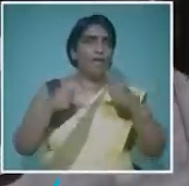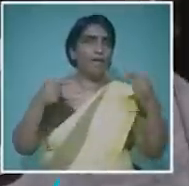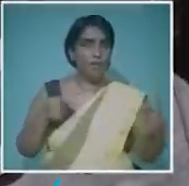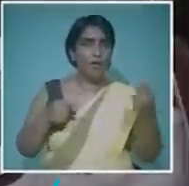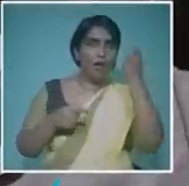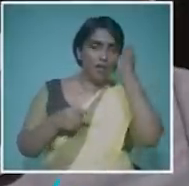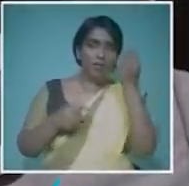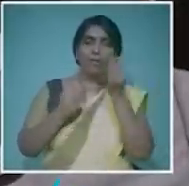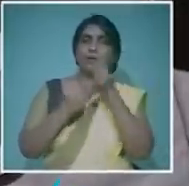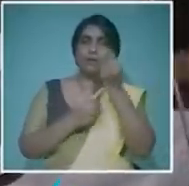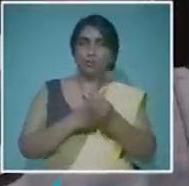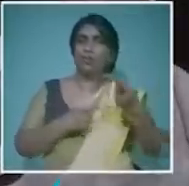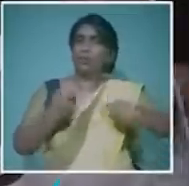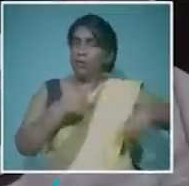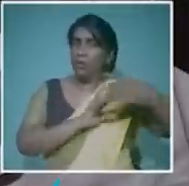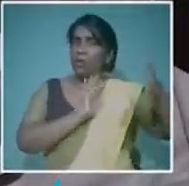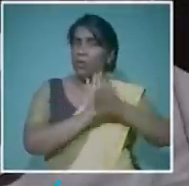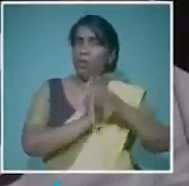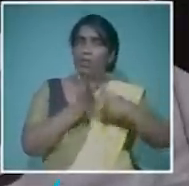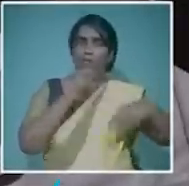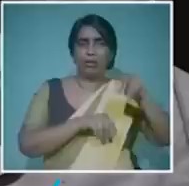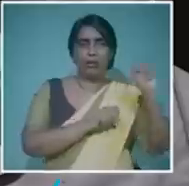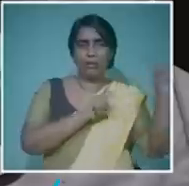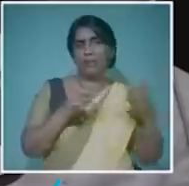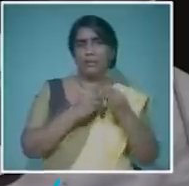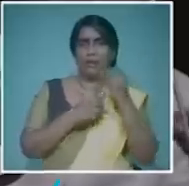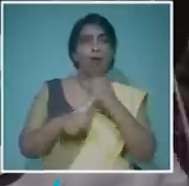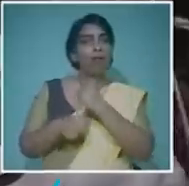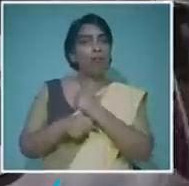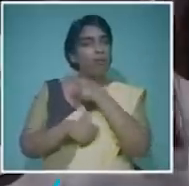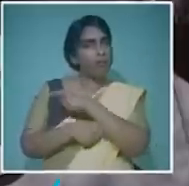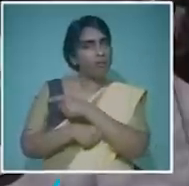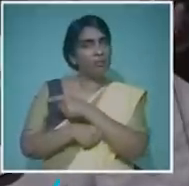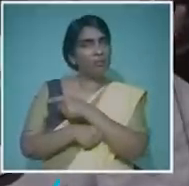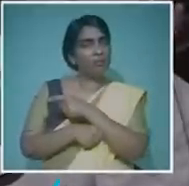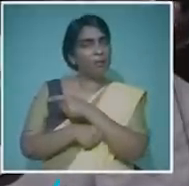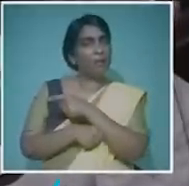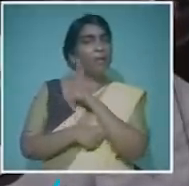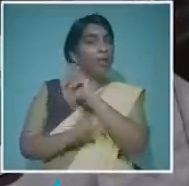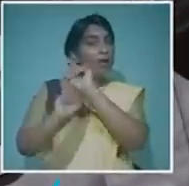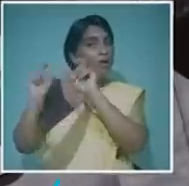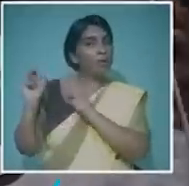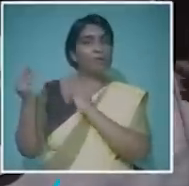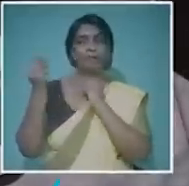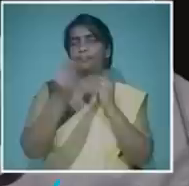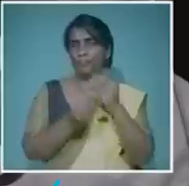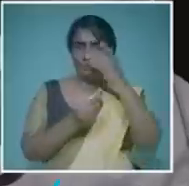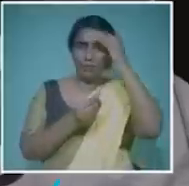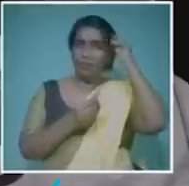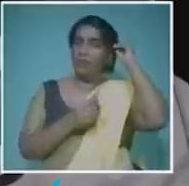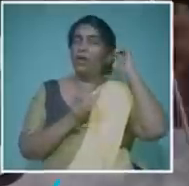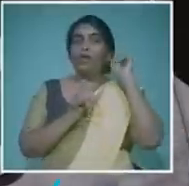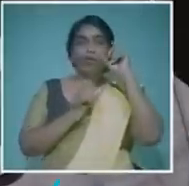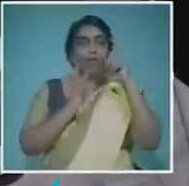යෝජනා දෙනවා විපක්ෂයේ ඒගොල්ලොත් එක්ක ඉන්න දේශපාලන පක්ෂ ටිකට. ආණ්ඩු පක්ෂයෙන් දෙනවා ඒගොල්ලෝ හිතර ටිකට. දැන් මෙතන කෝප් එකේ